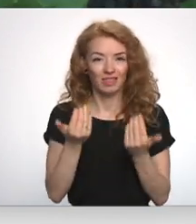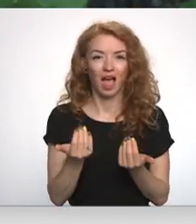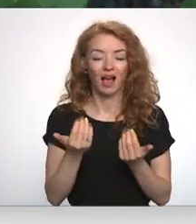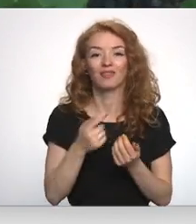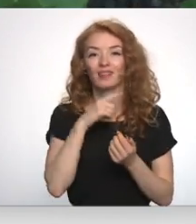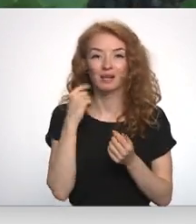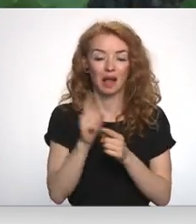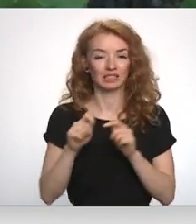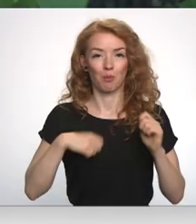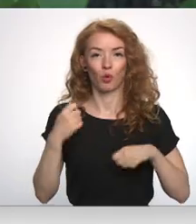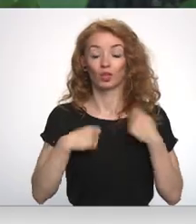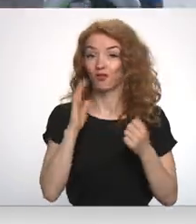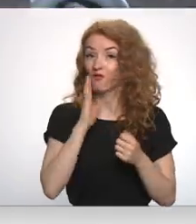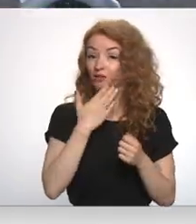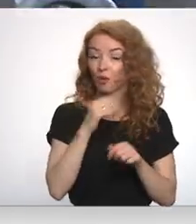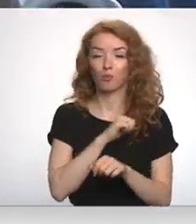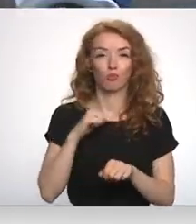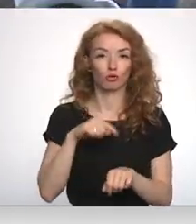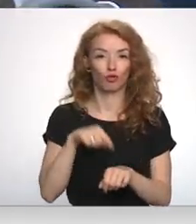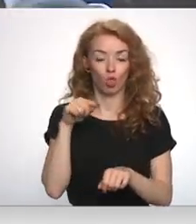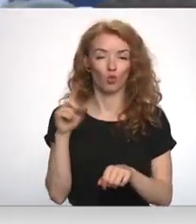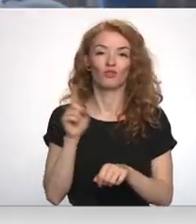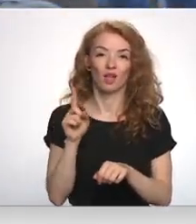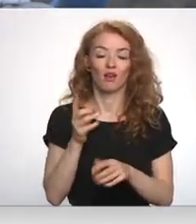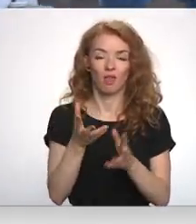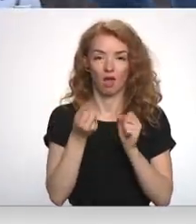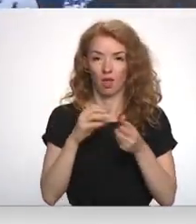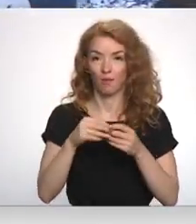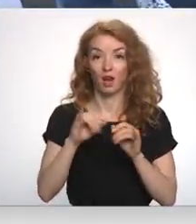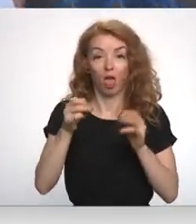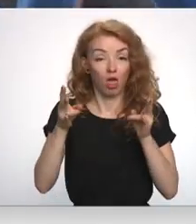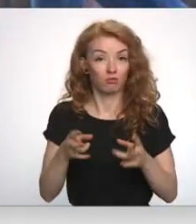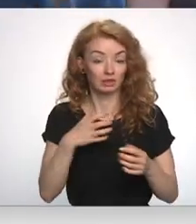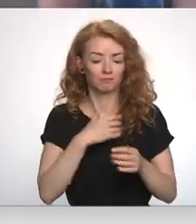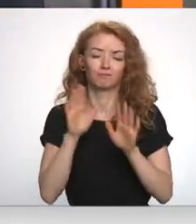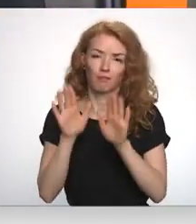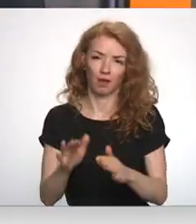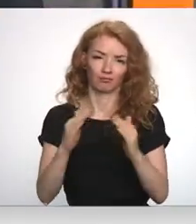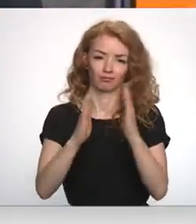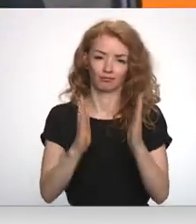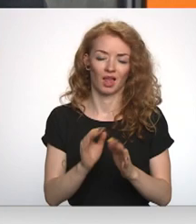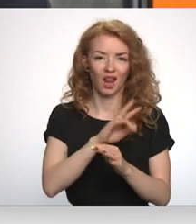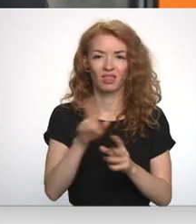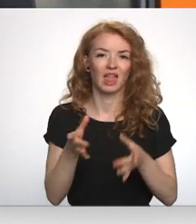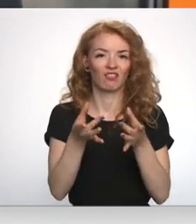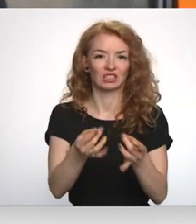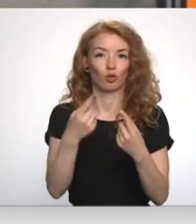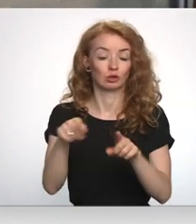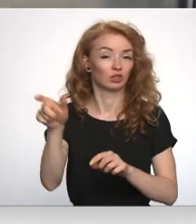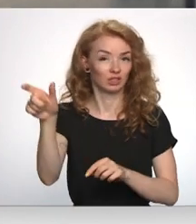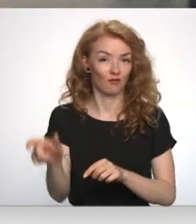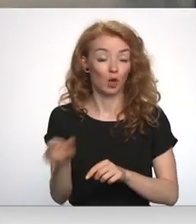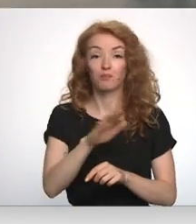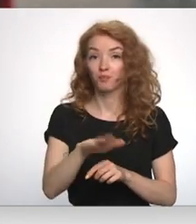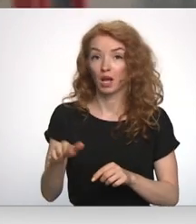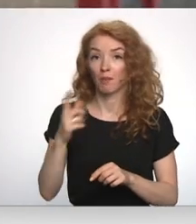gatavā zemenē, sava pašsajūta tomēr jāņem vērā. Ja gadījies saslimt, jāpaliek mājās, lai neinficētu citus. Bērniem